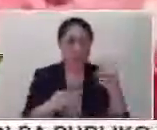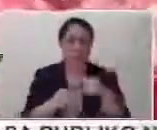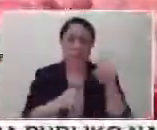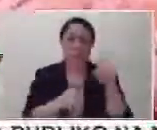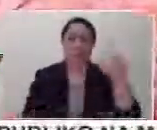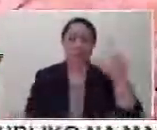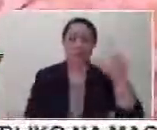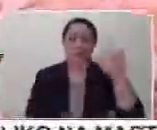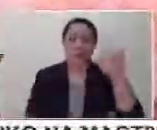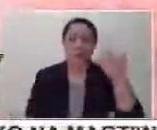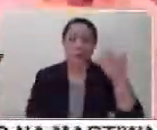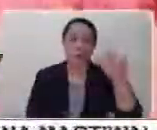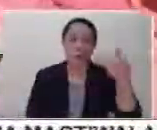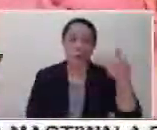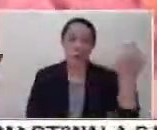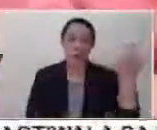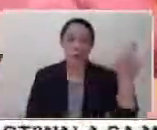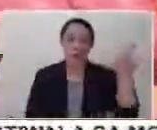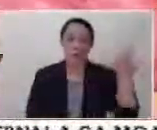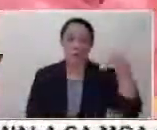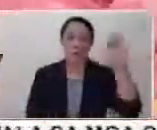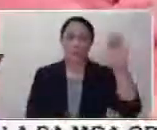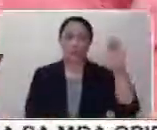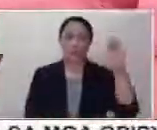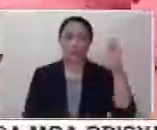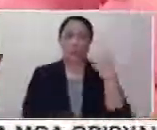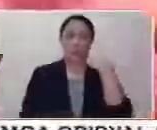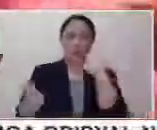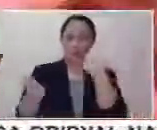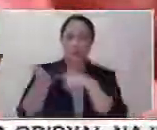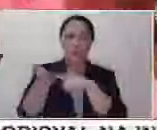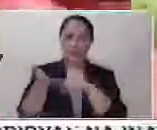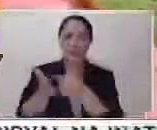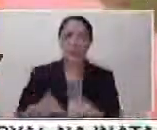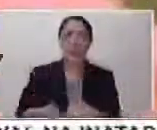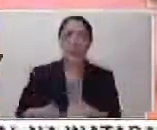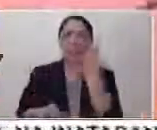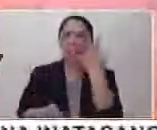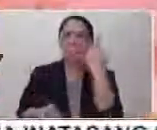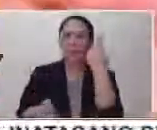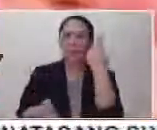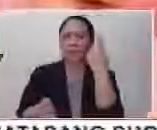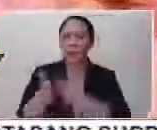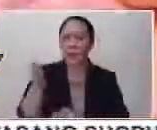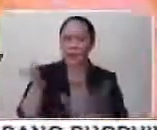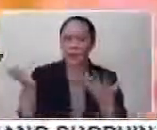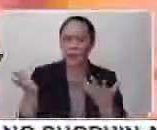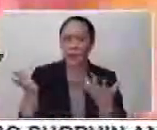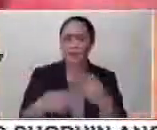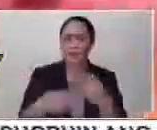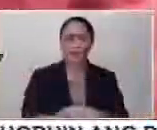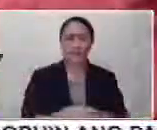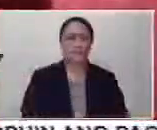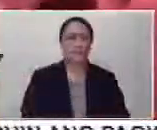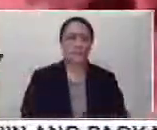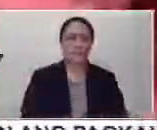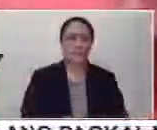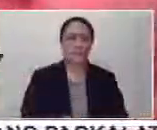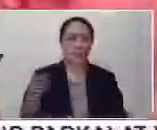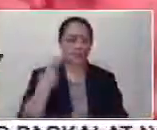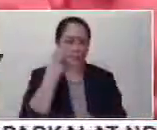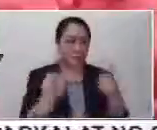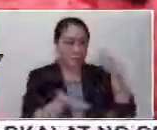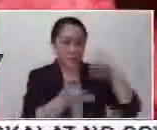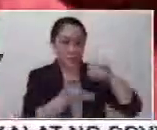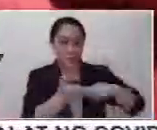pige o kasim ay 270 pesos per kilo. Pero ang pige o kasim dito ay 300